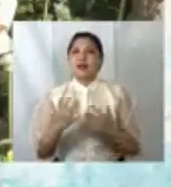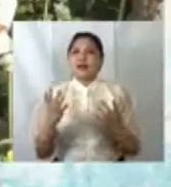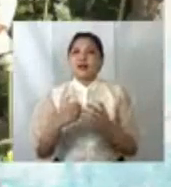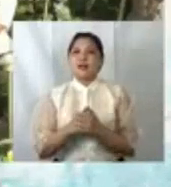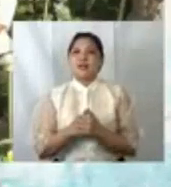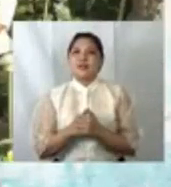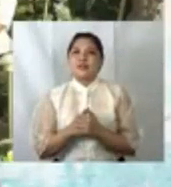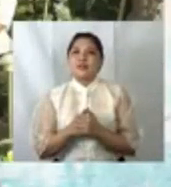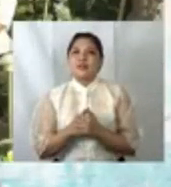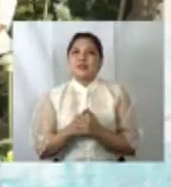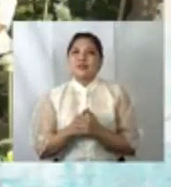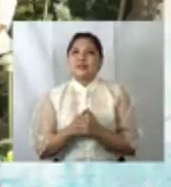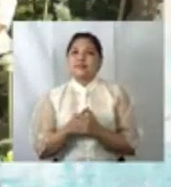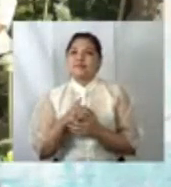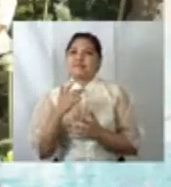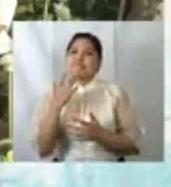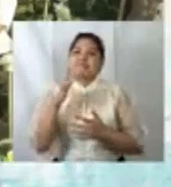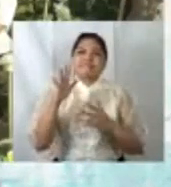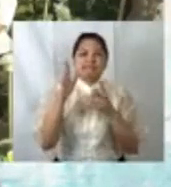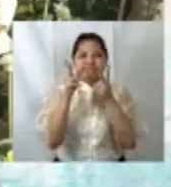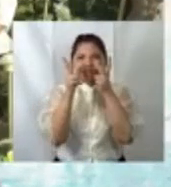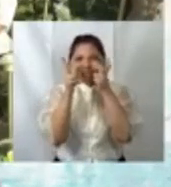ng pakikinig ni Aguinaldo